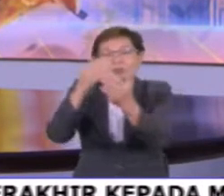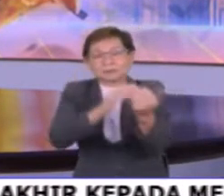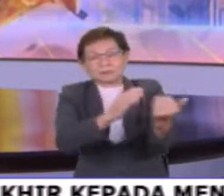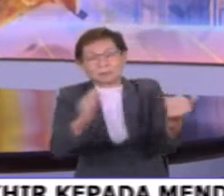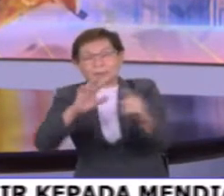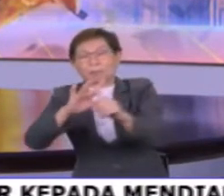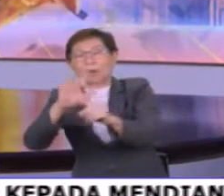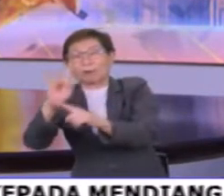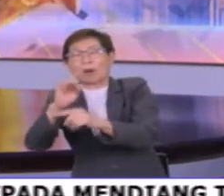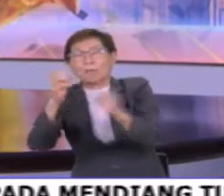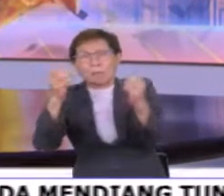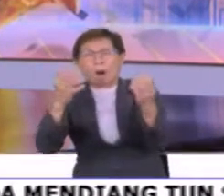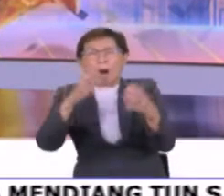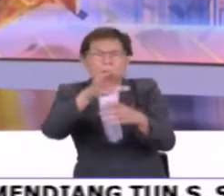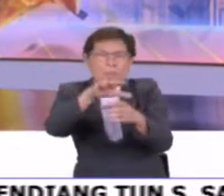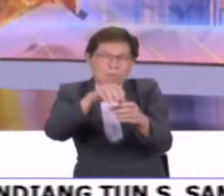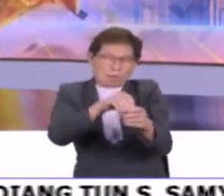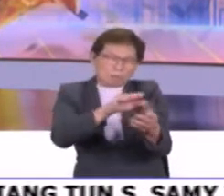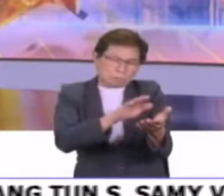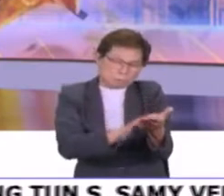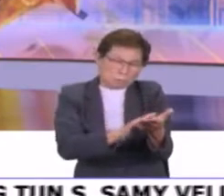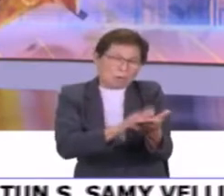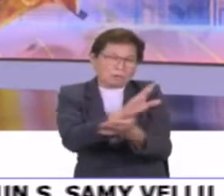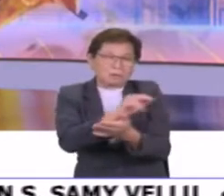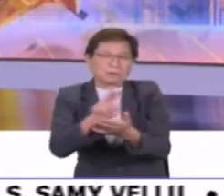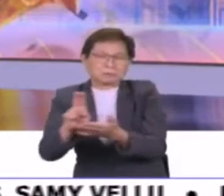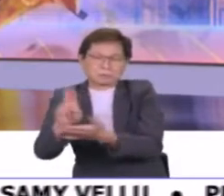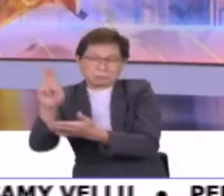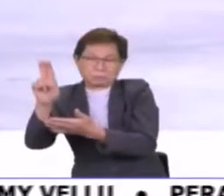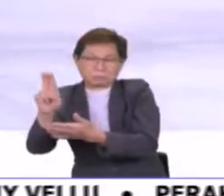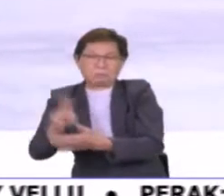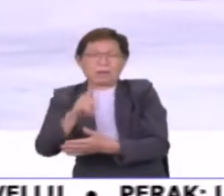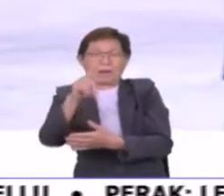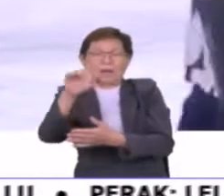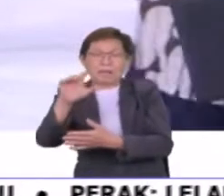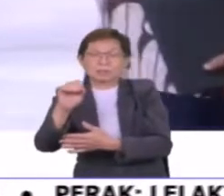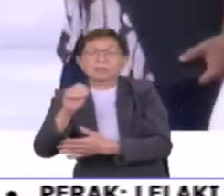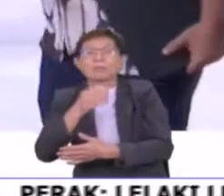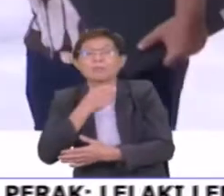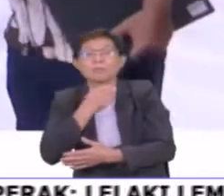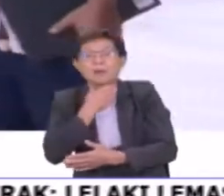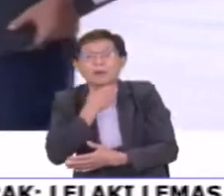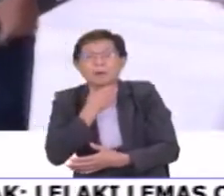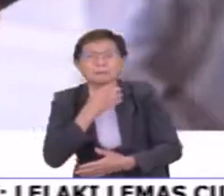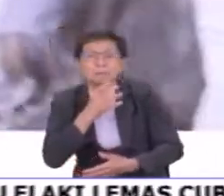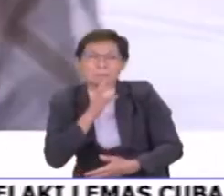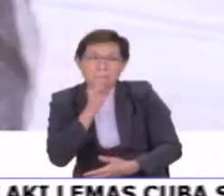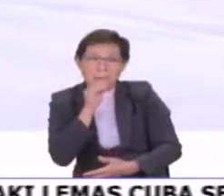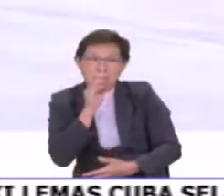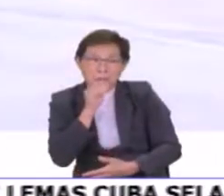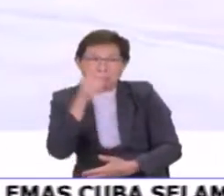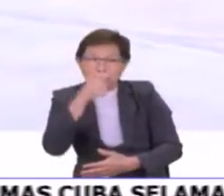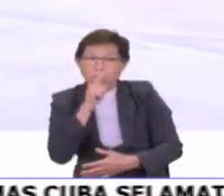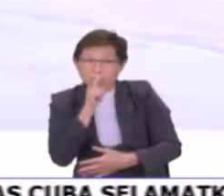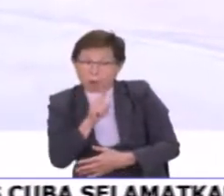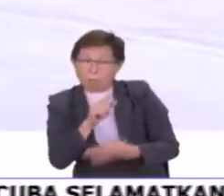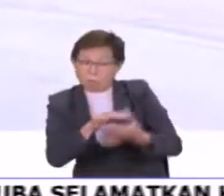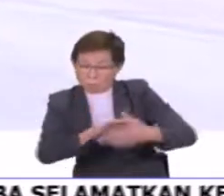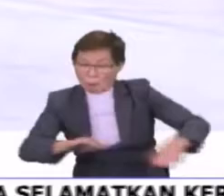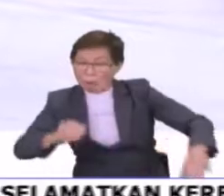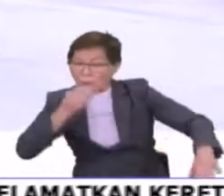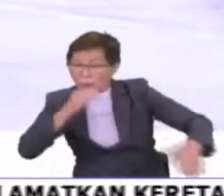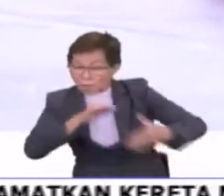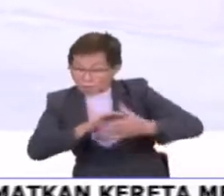kes melibatkan sekolah dan institusi pengajian tinggi. Esko Perak Muhammad Akmal Kamarudin berkata, bagi memastikan